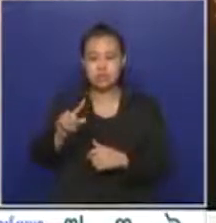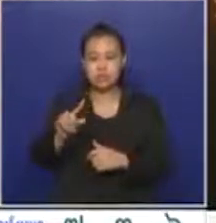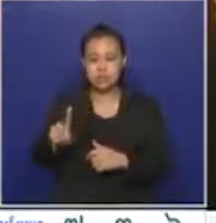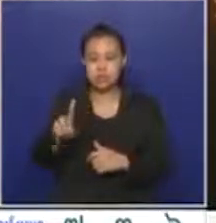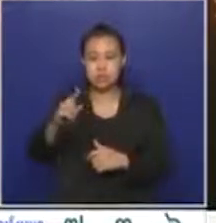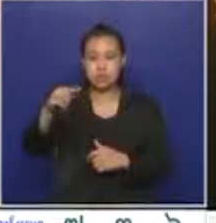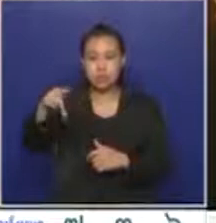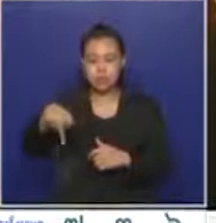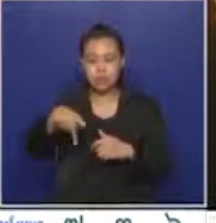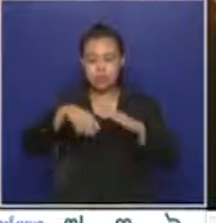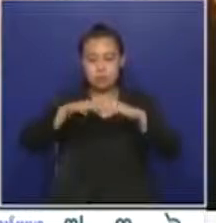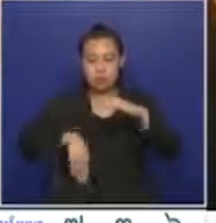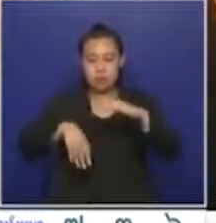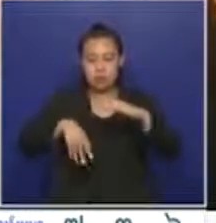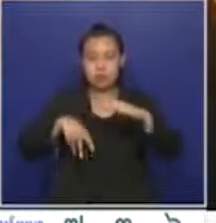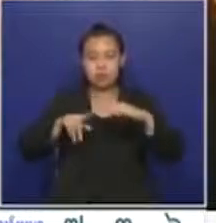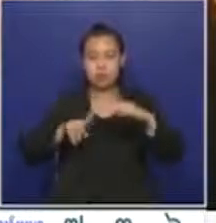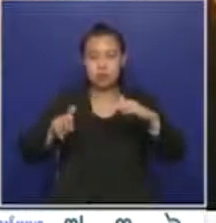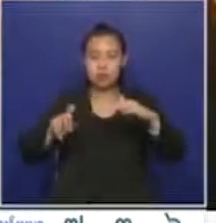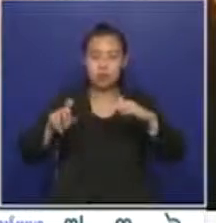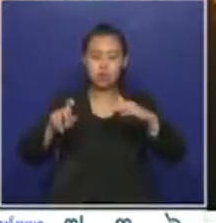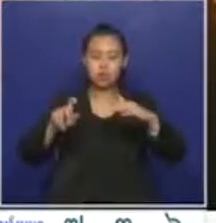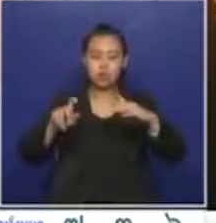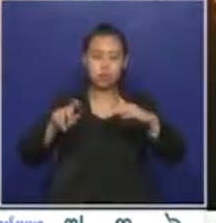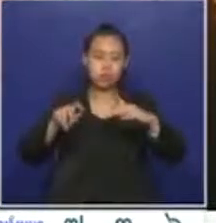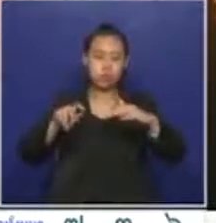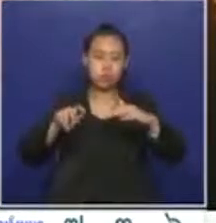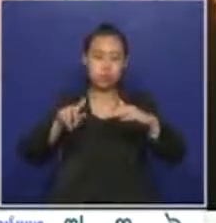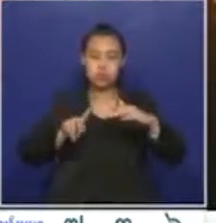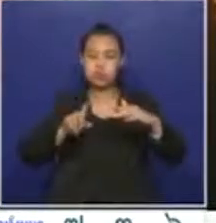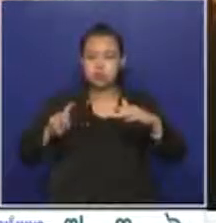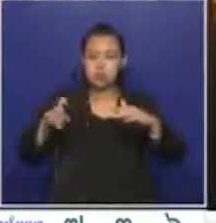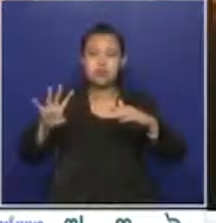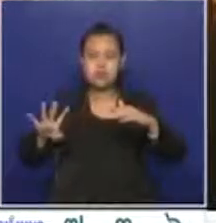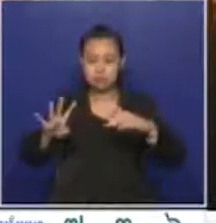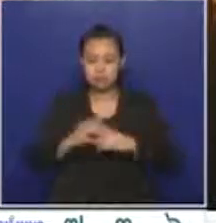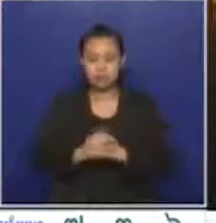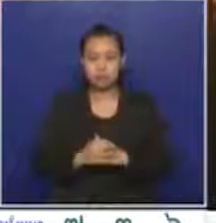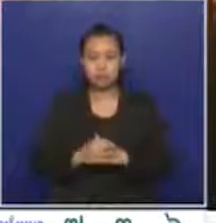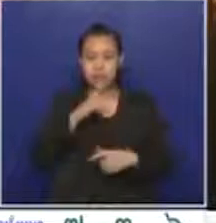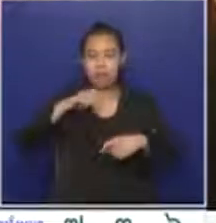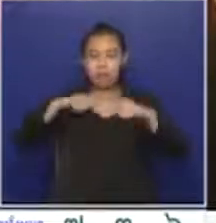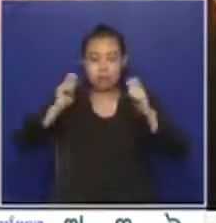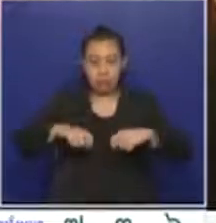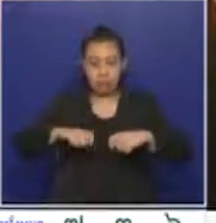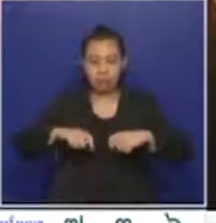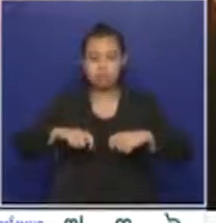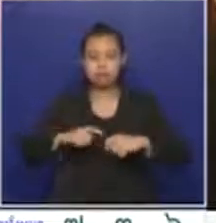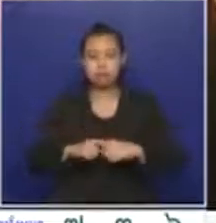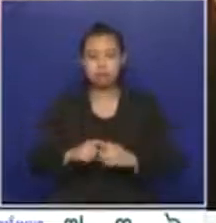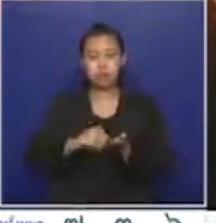ที่น้อยกว่ากลุ่ม OECD ถึง104เท่าแปลว่าอะไรครับแปลว่าการลงนามครั้งนี้เซ็นปากกาครั้ง